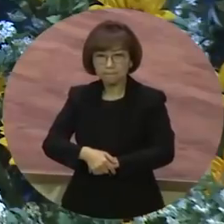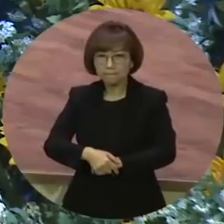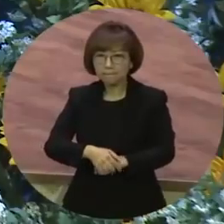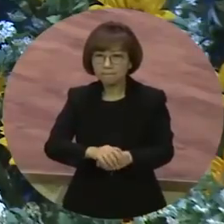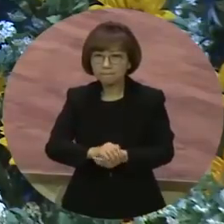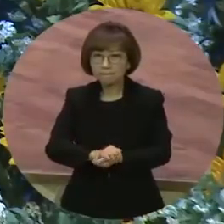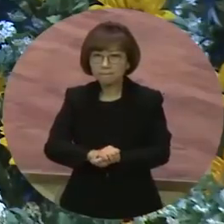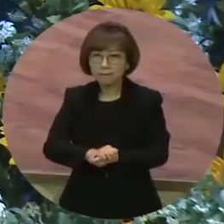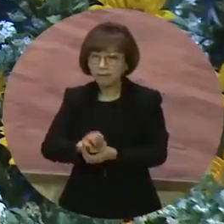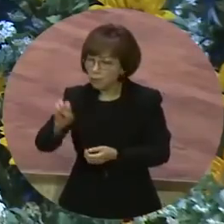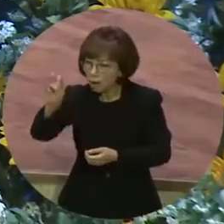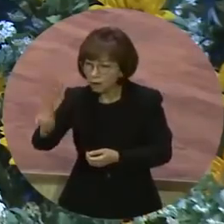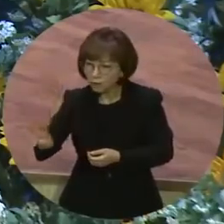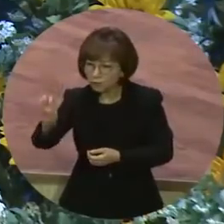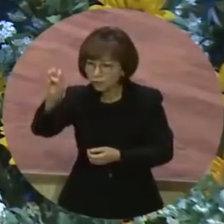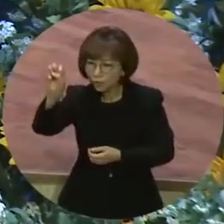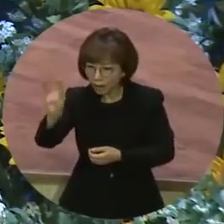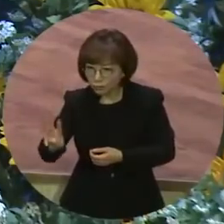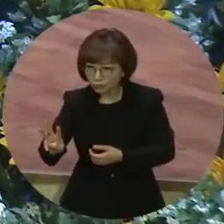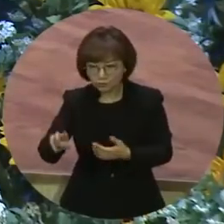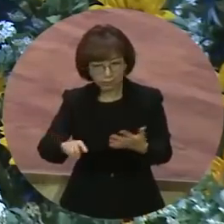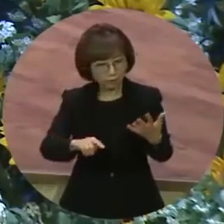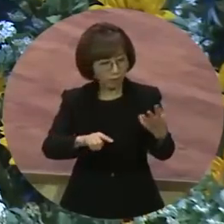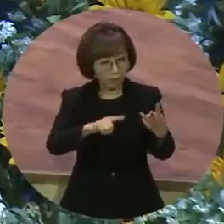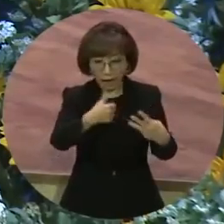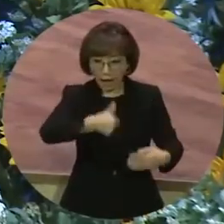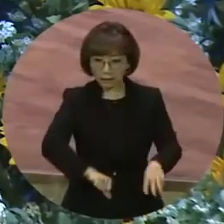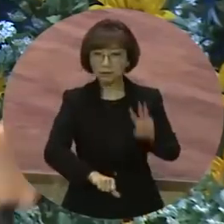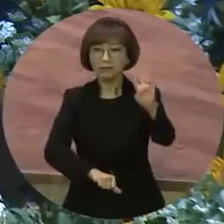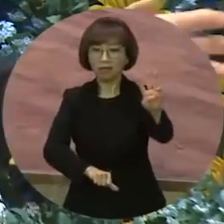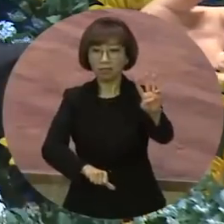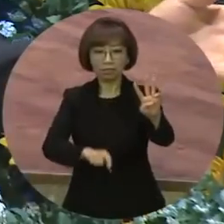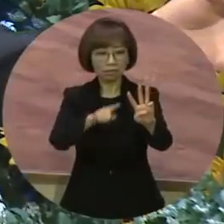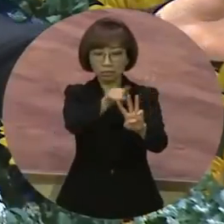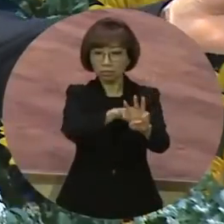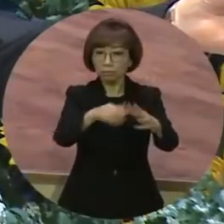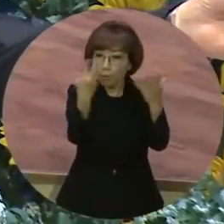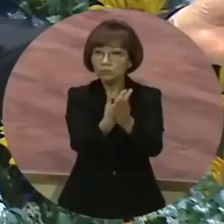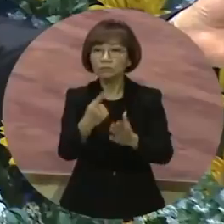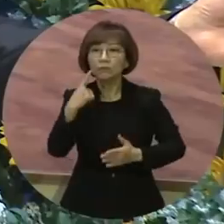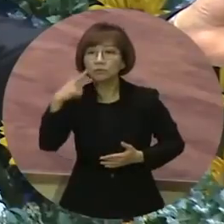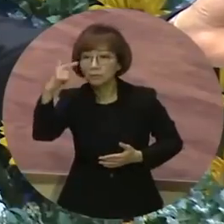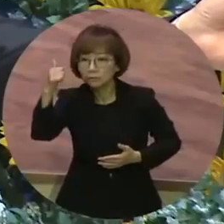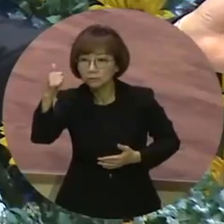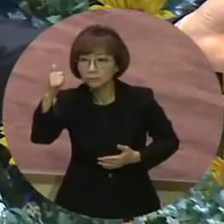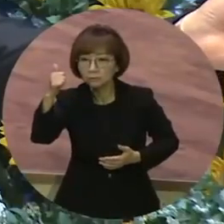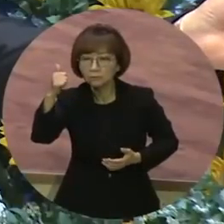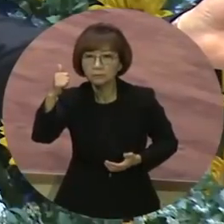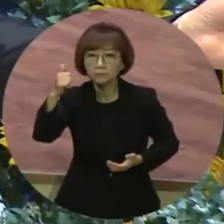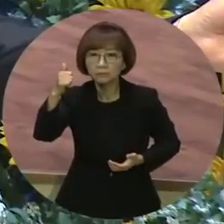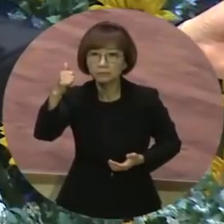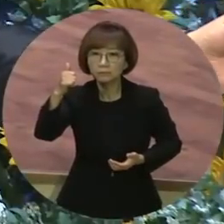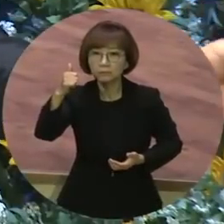아 새 아들이 다 막 싹 목사인데 목회 계속 또 목사님 있는지 없는지도 몰라.